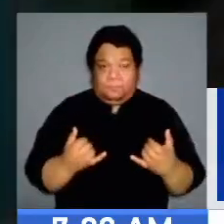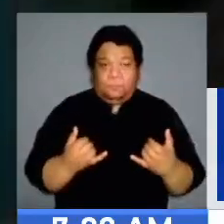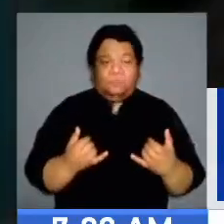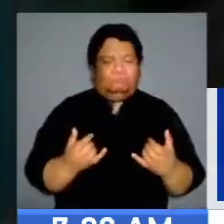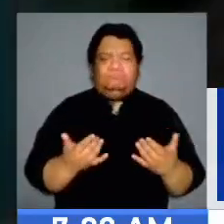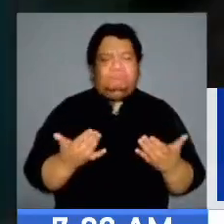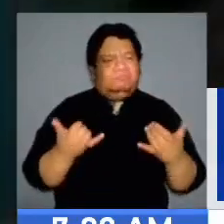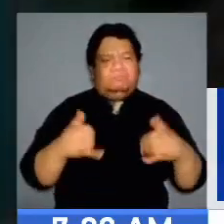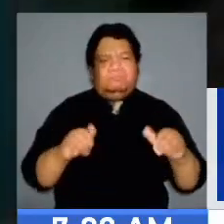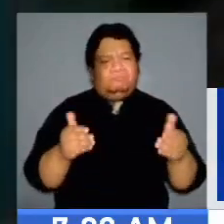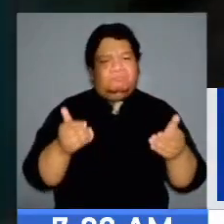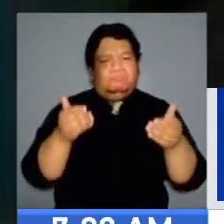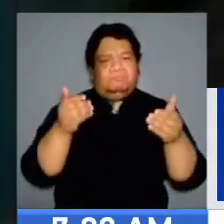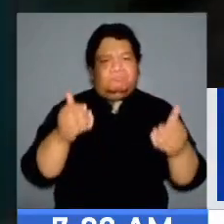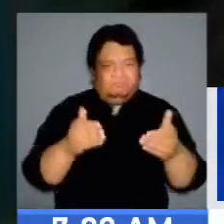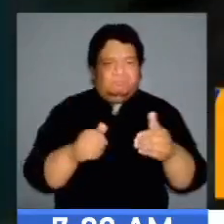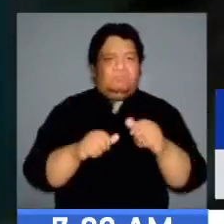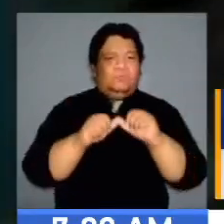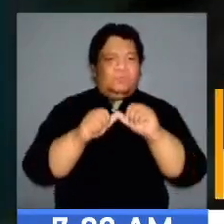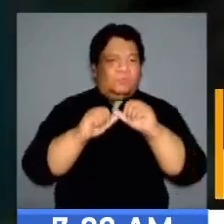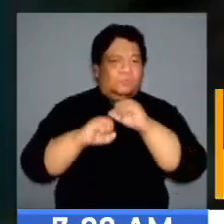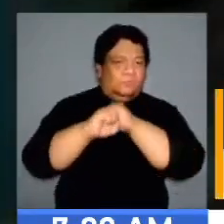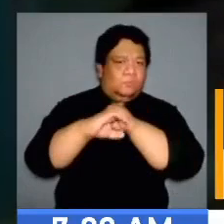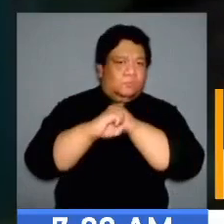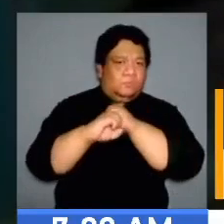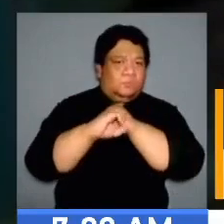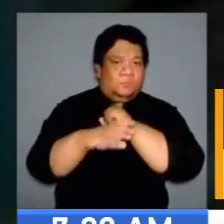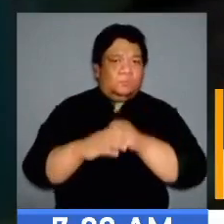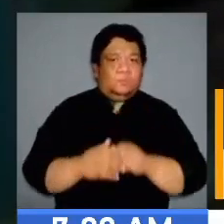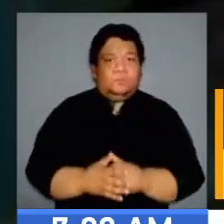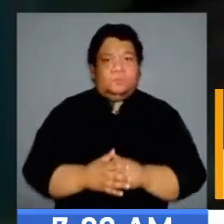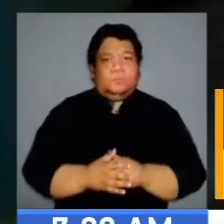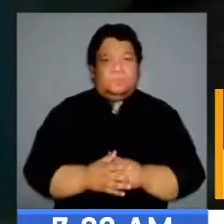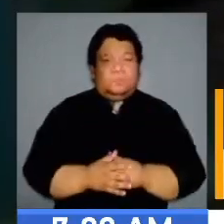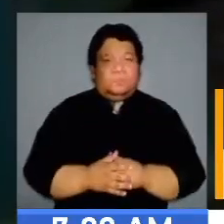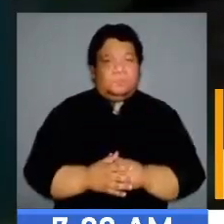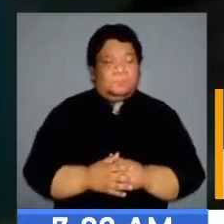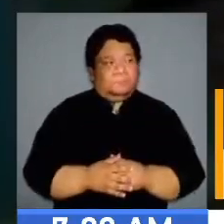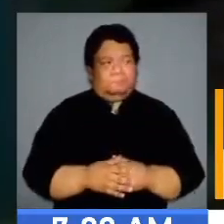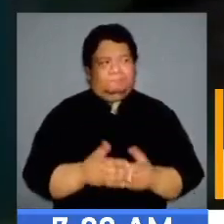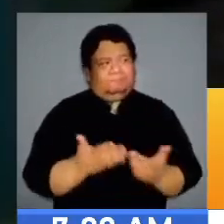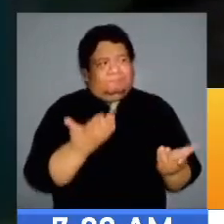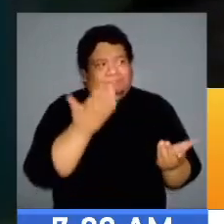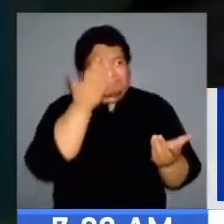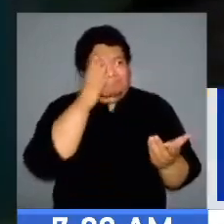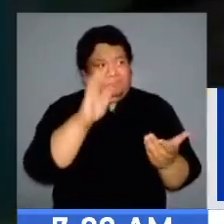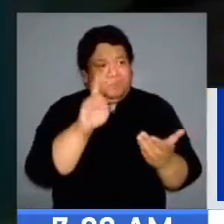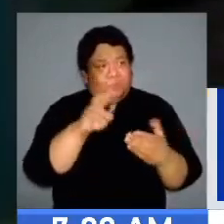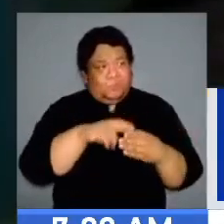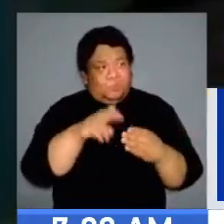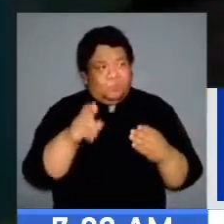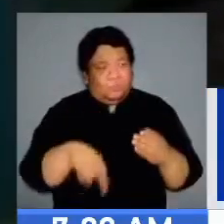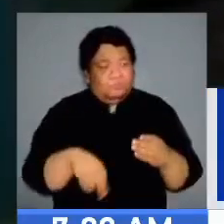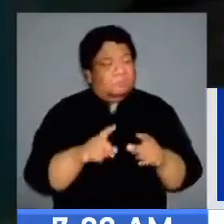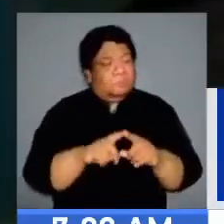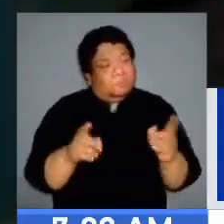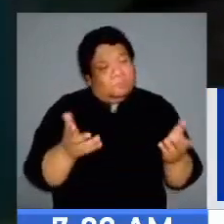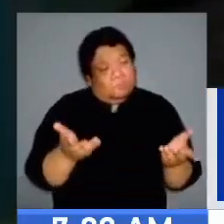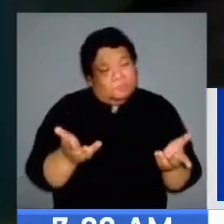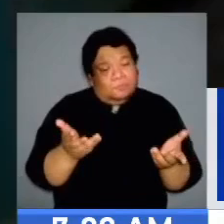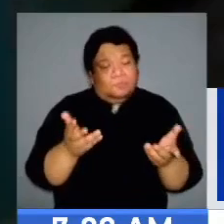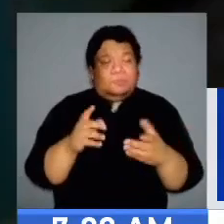naman namin alam kung anong resulta sa anong call nila. Pero kung utusin lang,